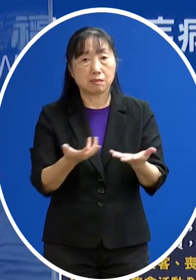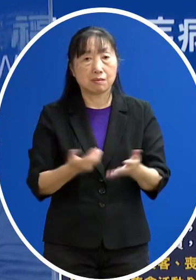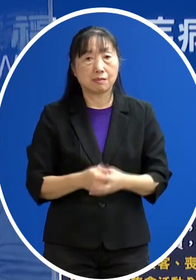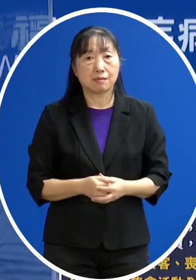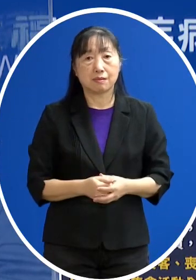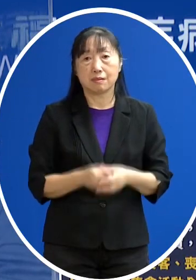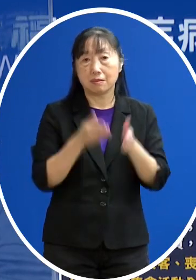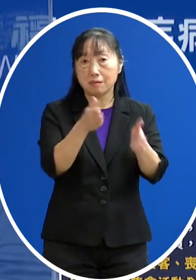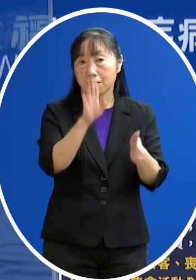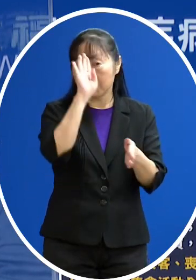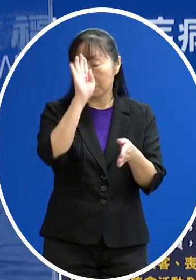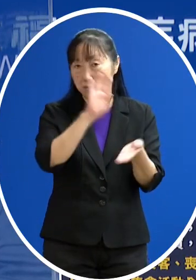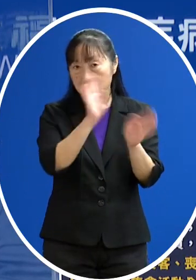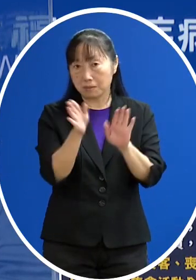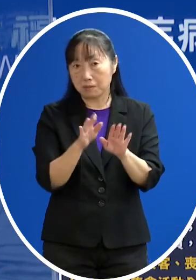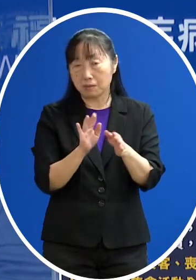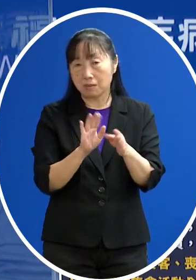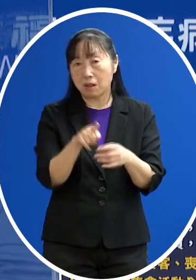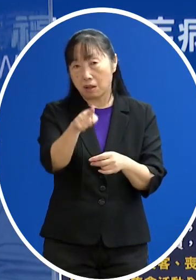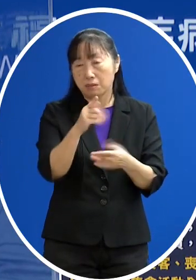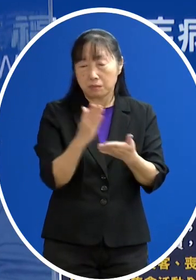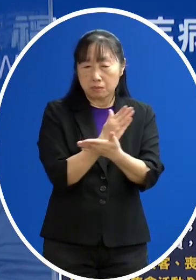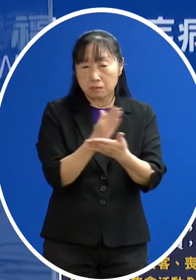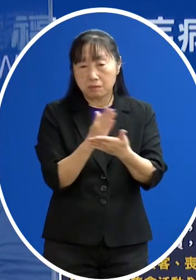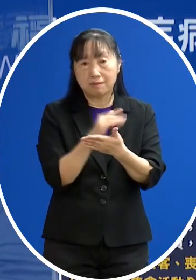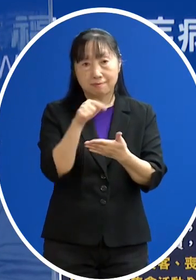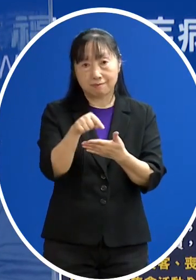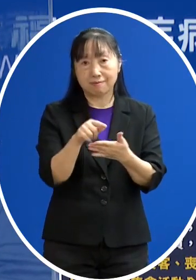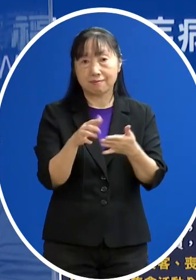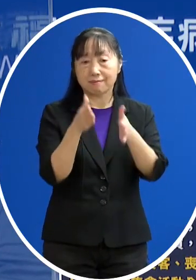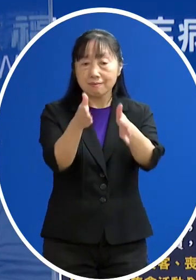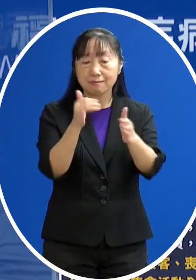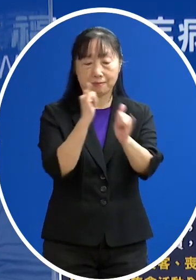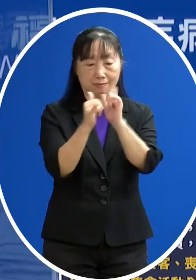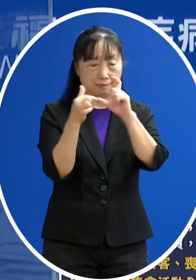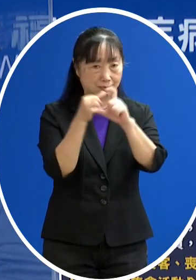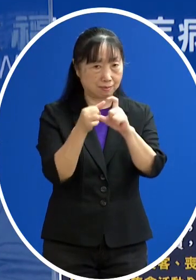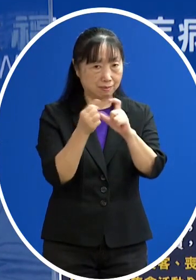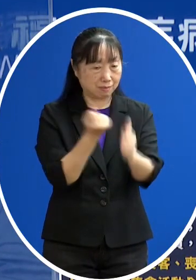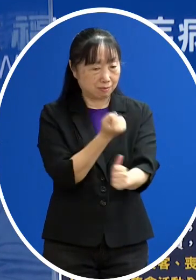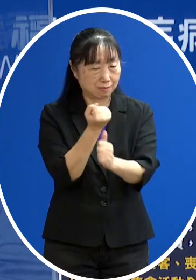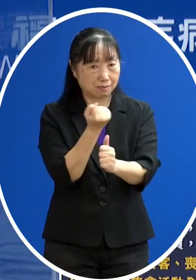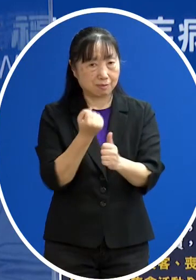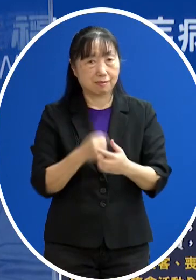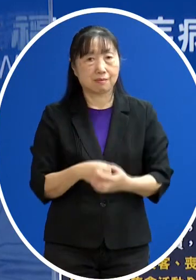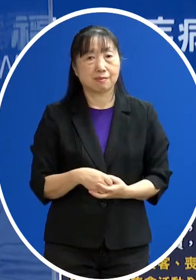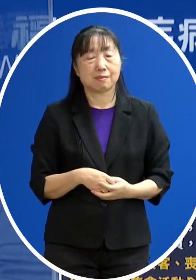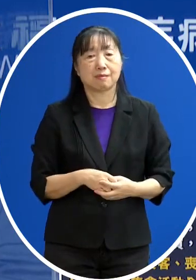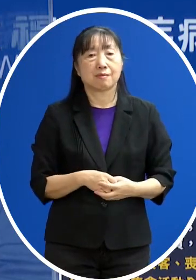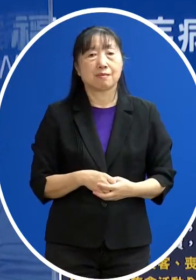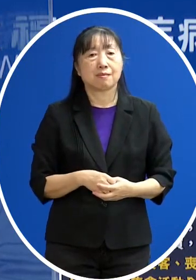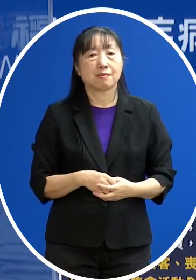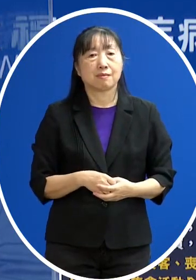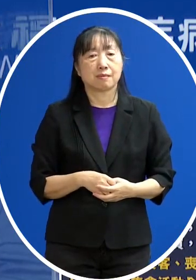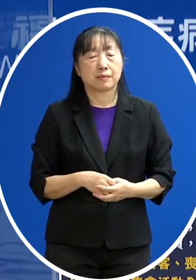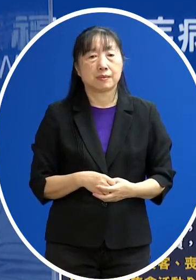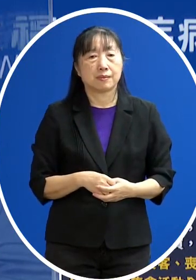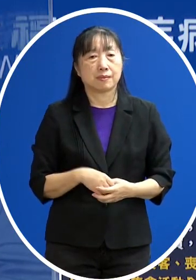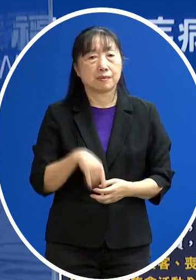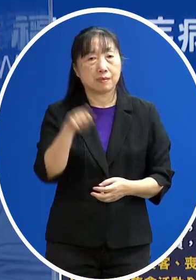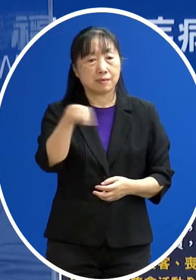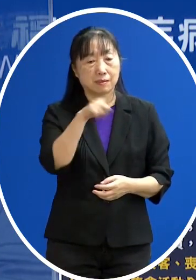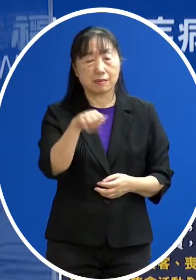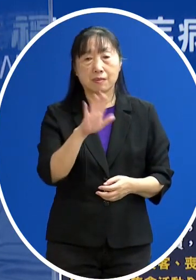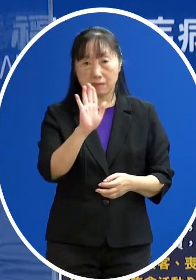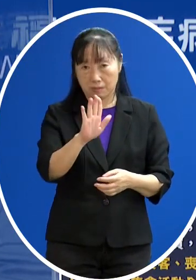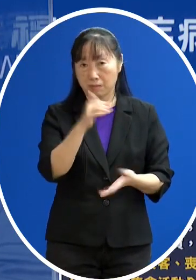整体对疫情未来的研判哈，我们对社区的这样的一个管制哈，大家可以看到，就是说基本上有哈达